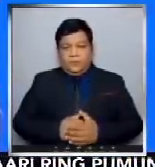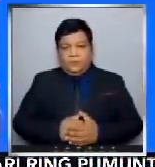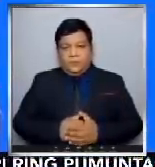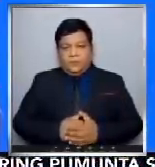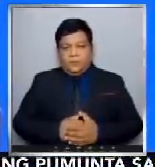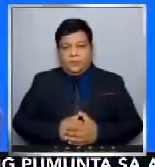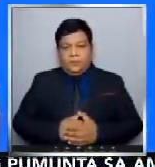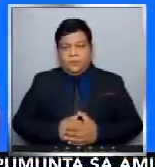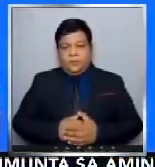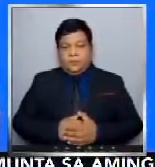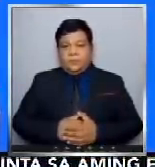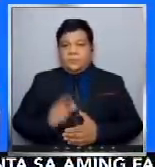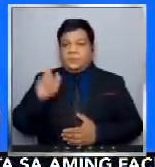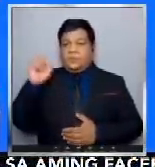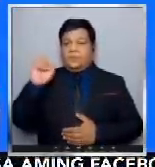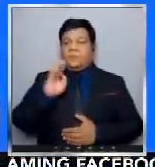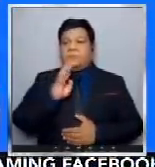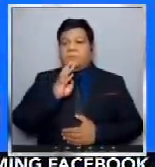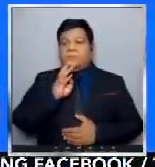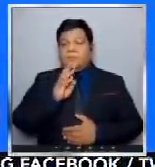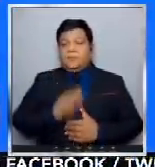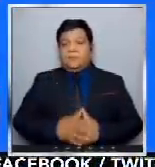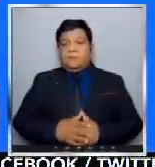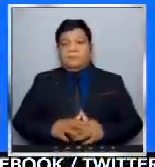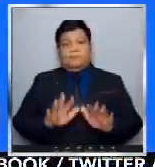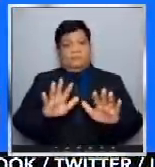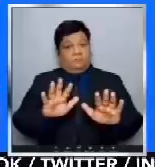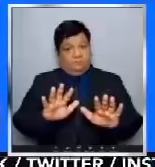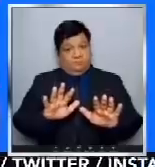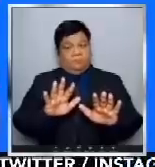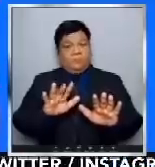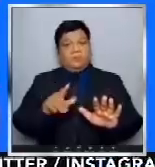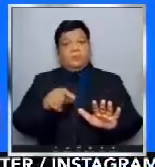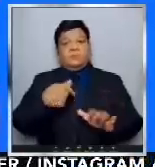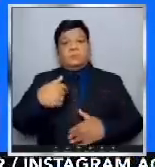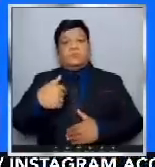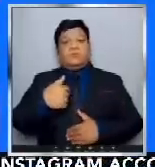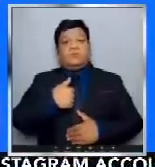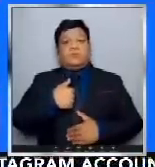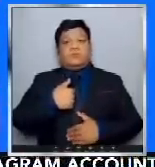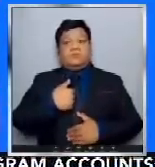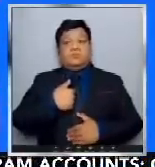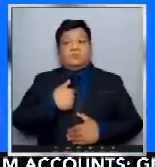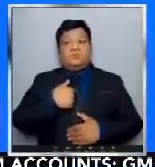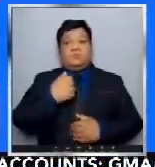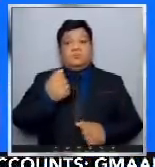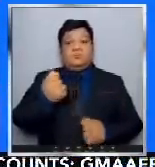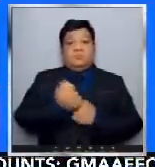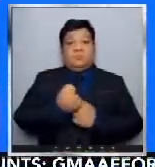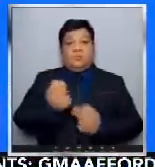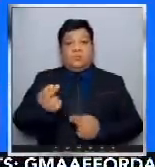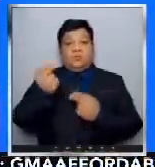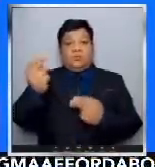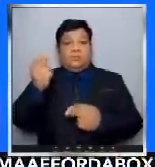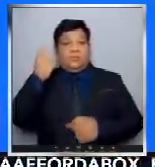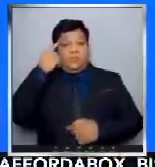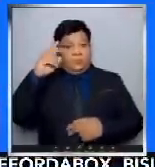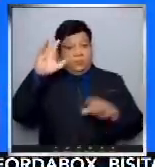Usbo na ako ha, wala ko'y presidente nga suportahan.